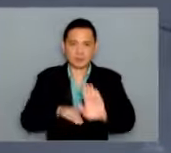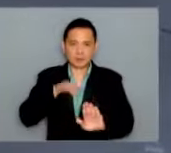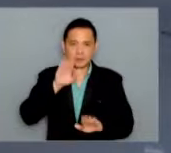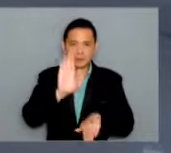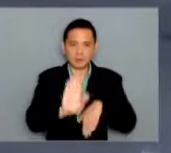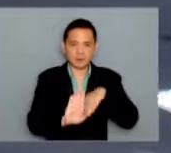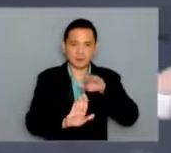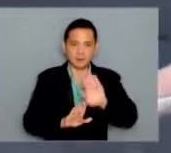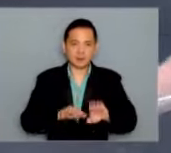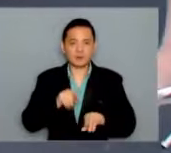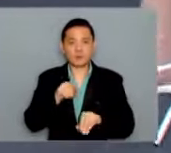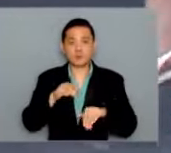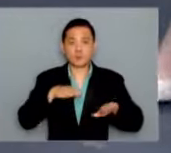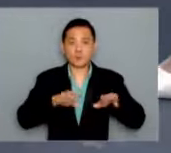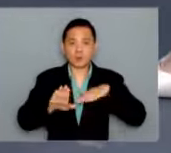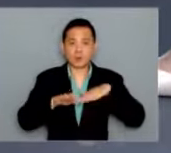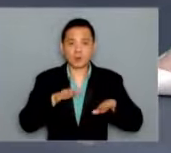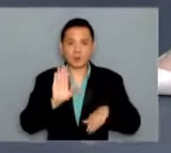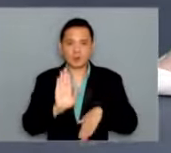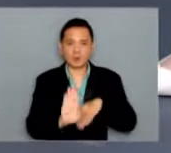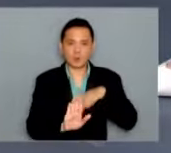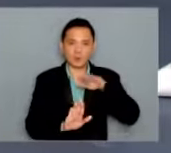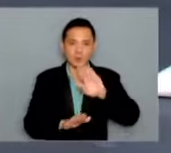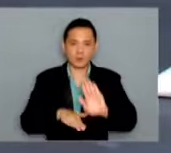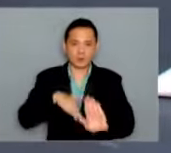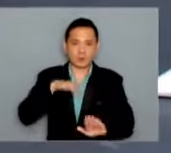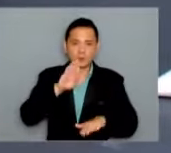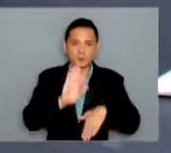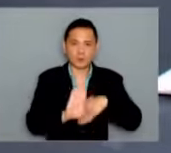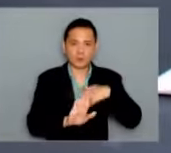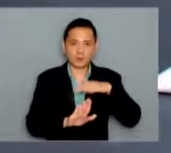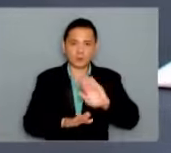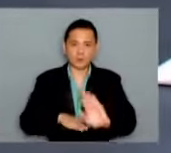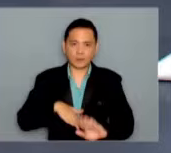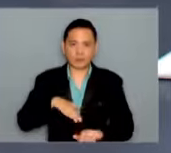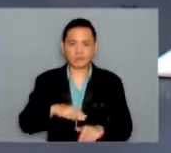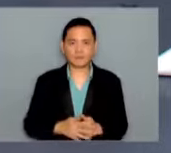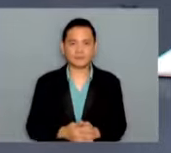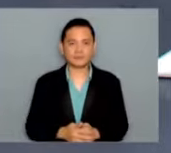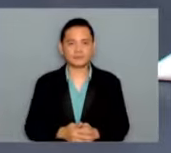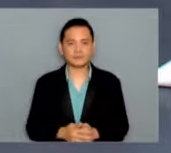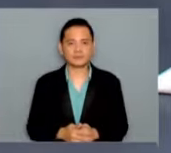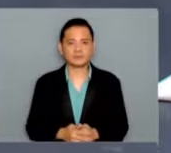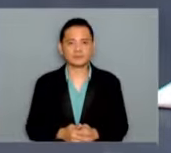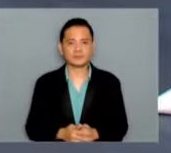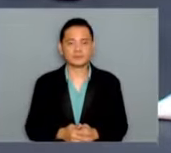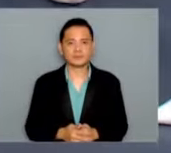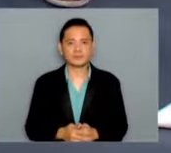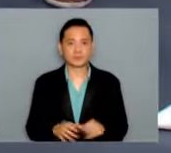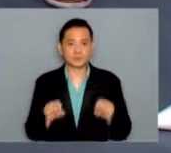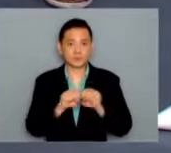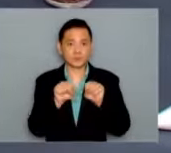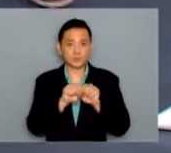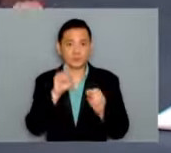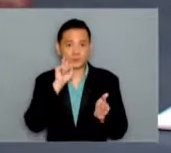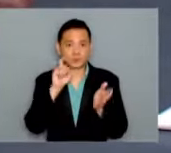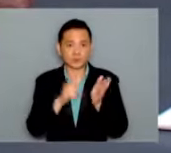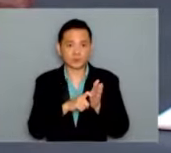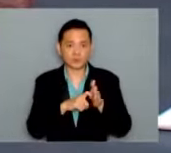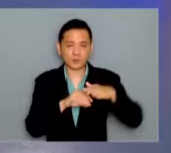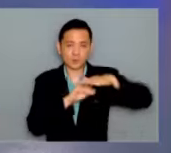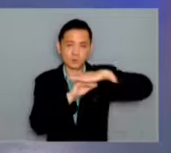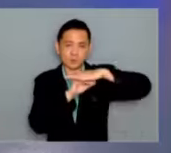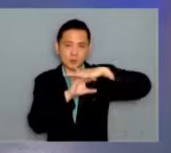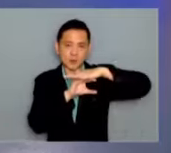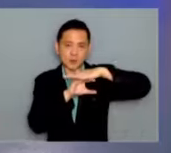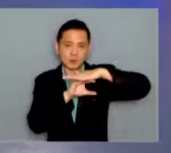ba? Heel strike talaga automatic. Okay. Kaya pag tinignan mo yung ng shoes natin, mas makapal. Dun eh. Yes, pati